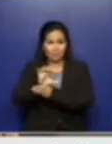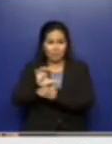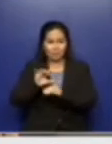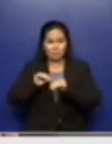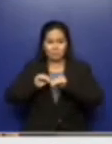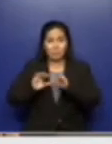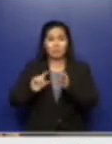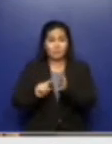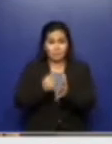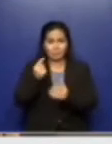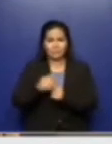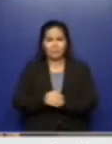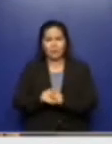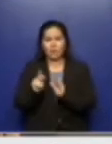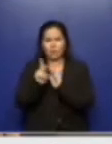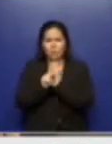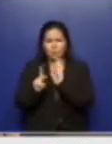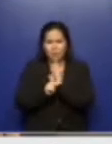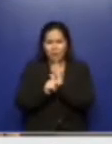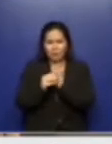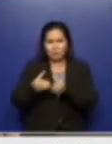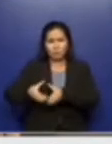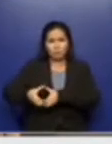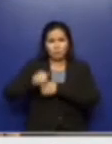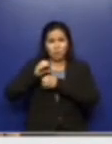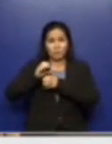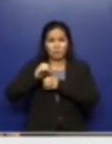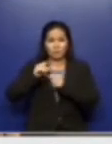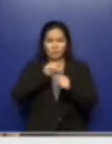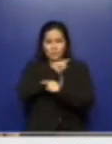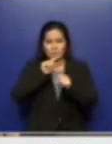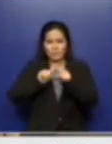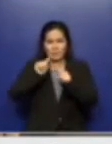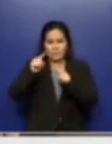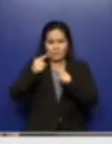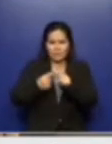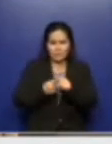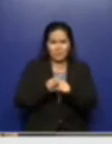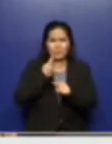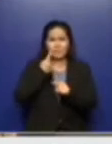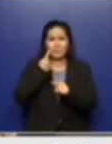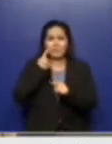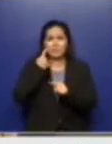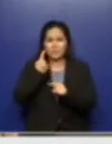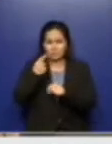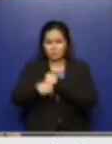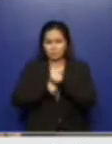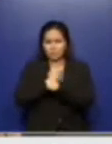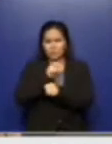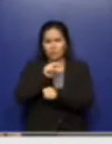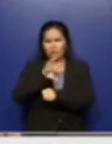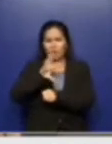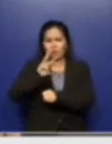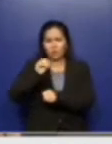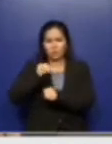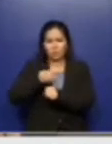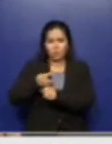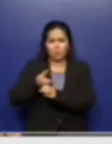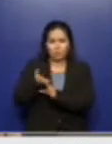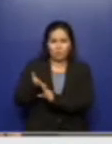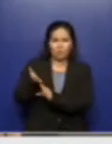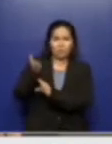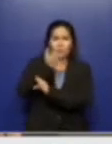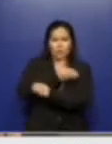มันดันกลับไปมีผลว่ากฎหมายมีผลย้อนหลังในวันที่1มกราคม2560นะฮะซึ่งมันมีช่วงเวลาที่